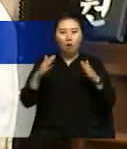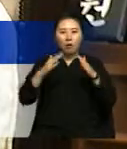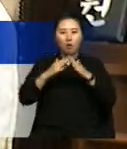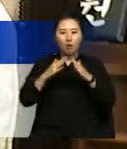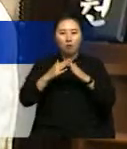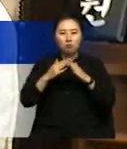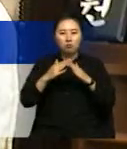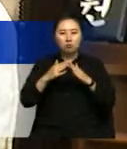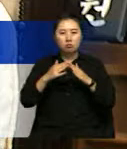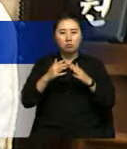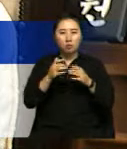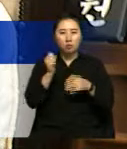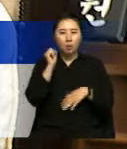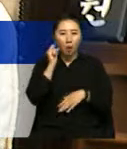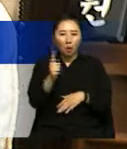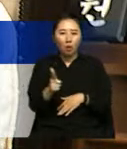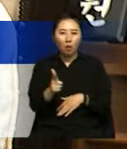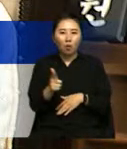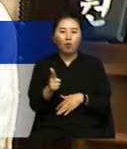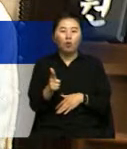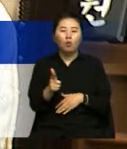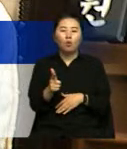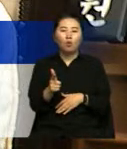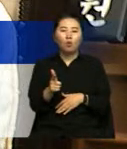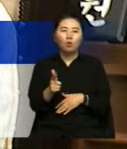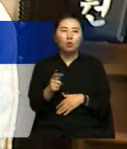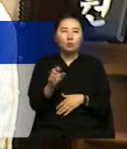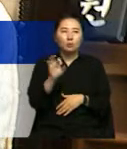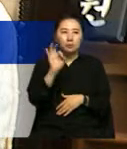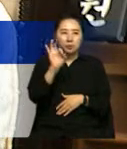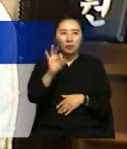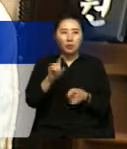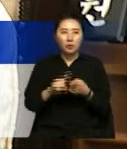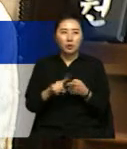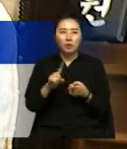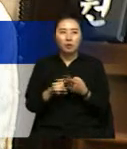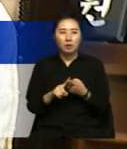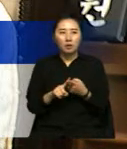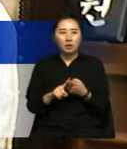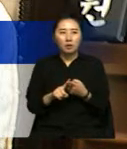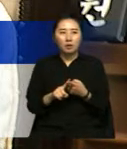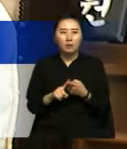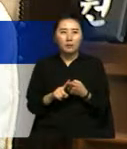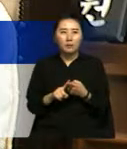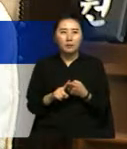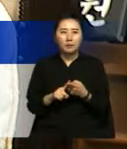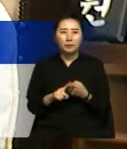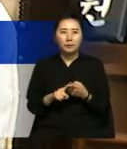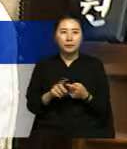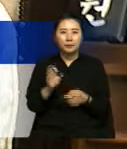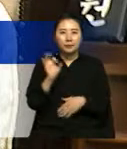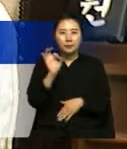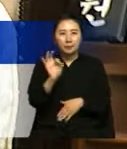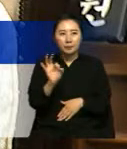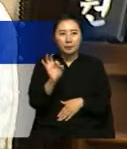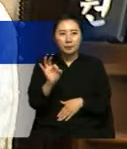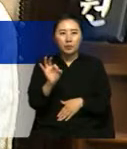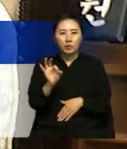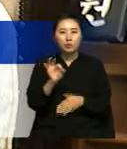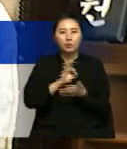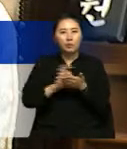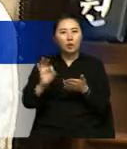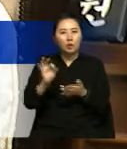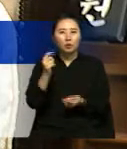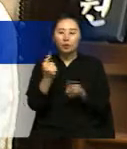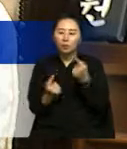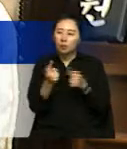굉장히 멀고, 또, 비용에 대한 부분에 기존에 지금 현재 쓰고 있는